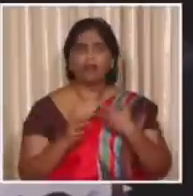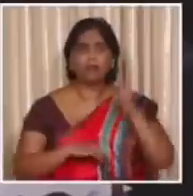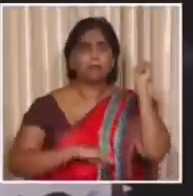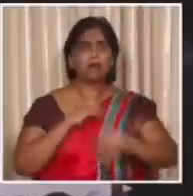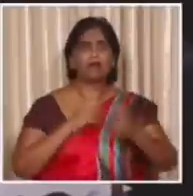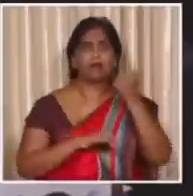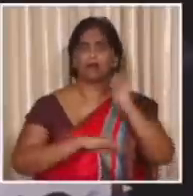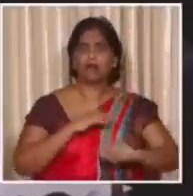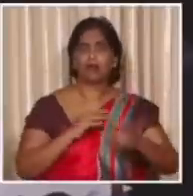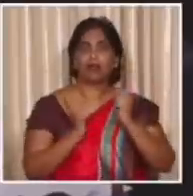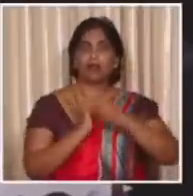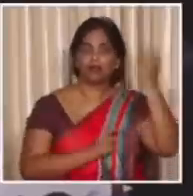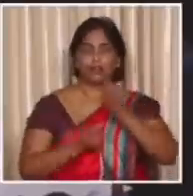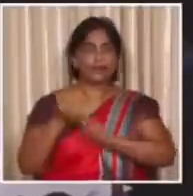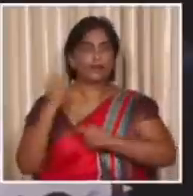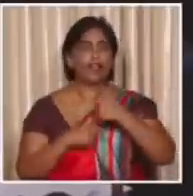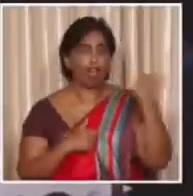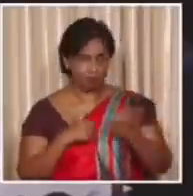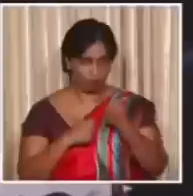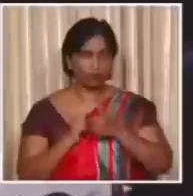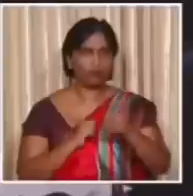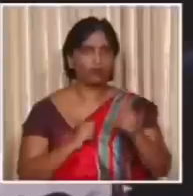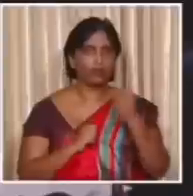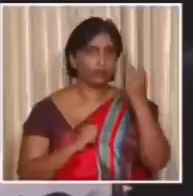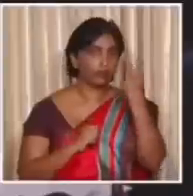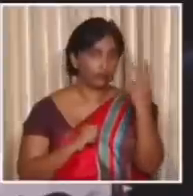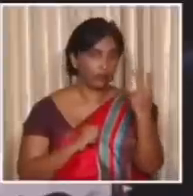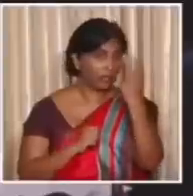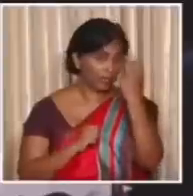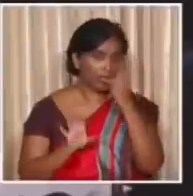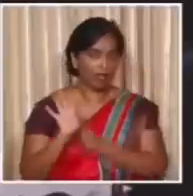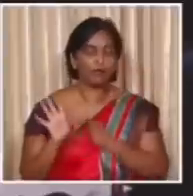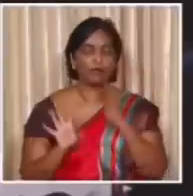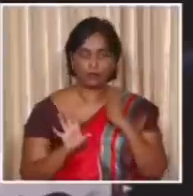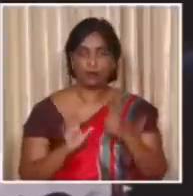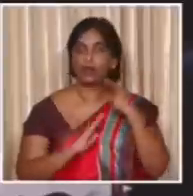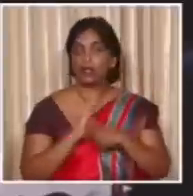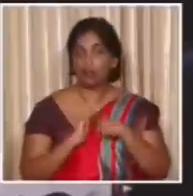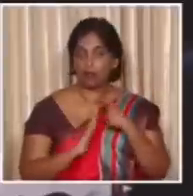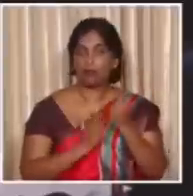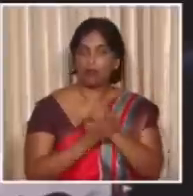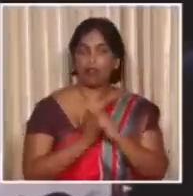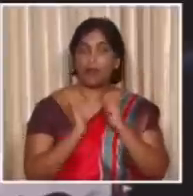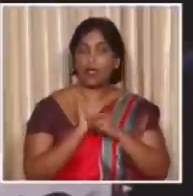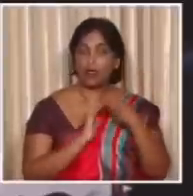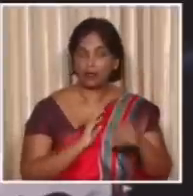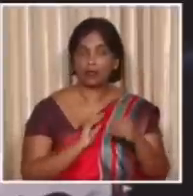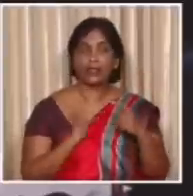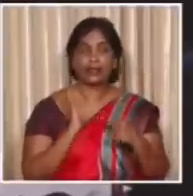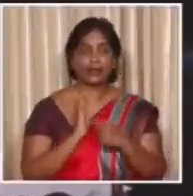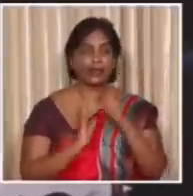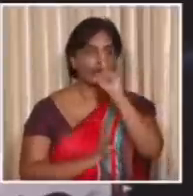සලස්ම? මේ ණය ගැනීම සහ විකිණීම අලුත් පාරක්ද? 2002 2006 අවුරුද්දේ ලංකාවේ මුළු ණය ප්‍රමාණය